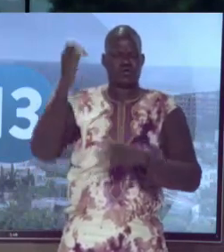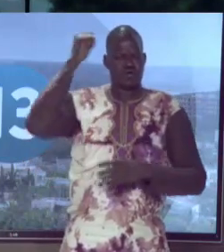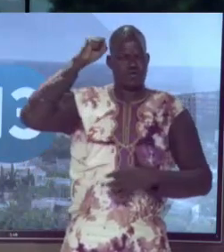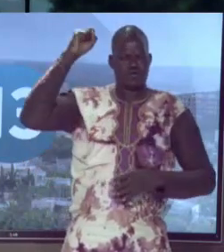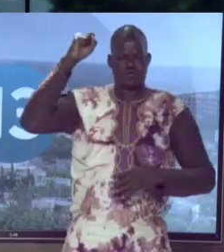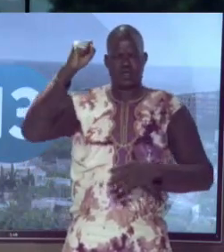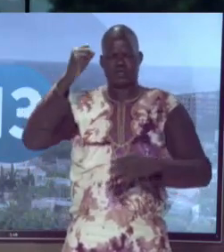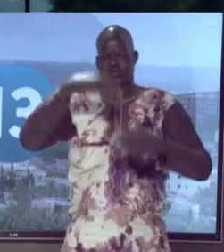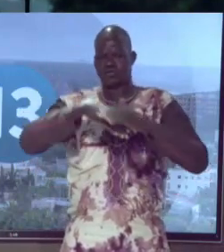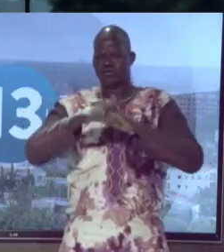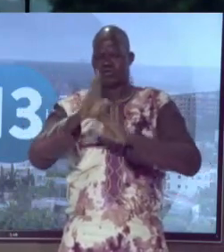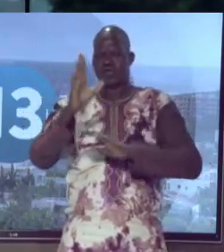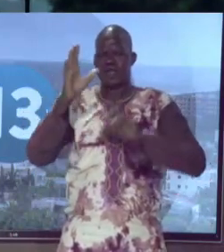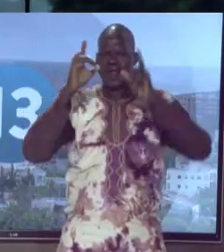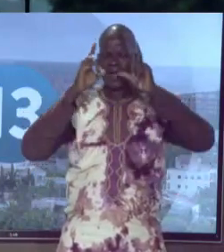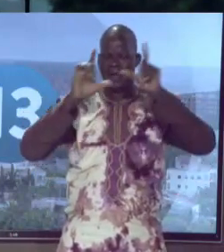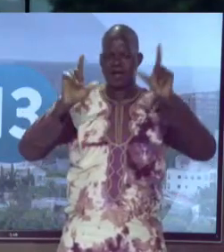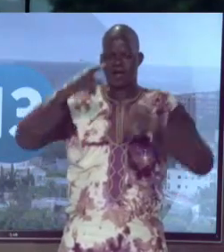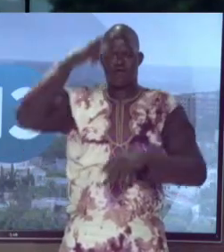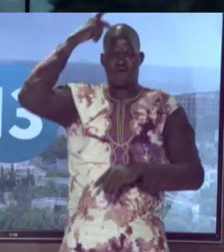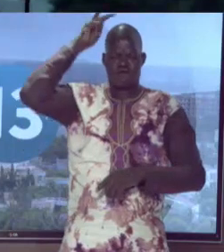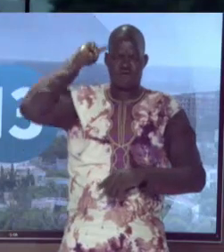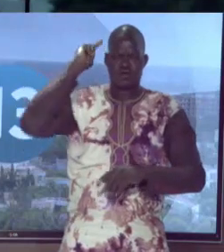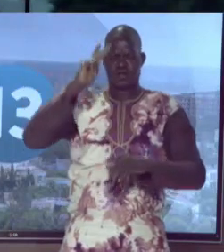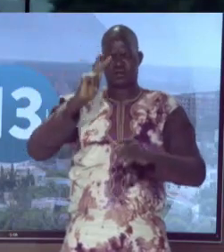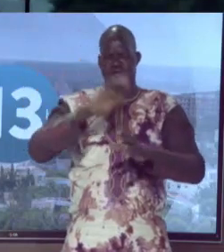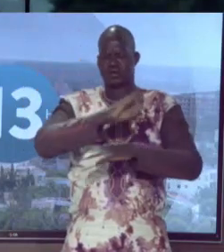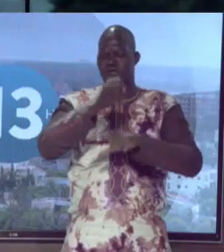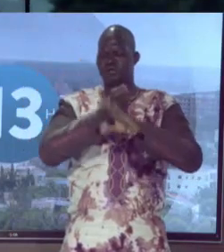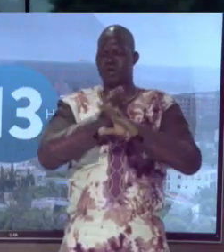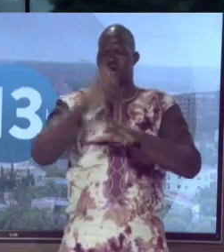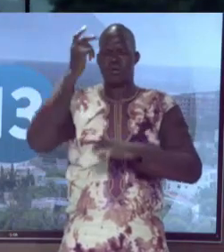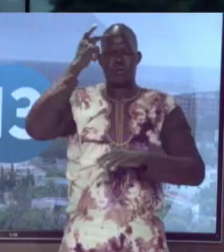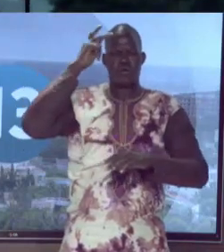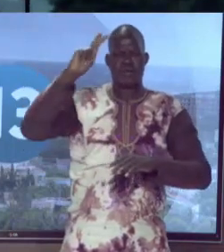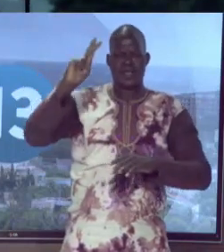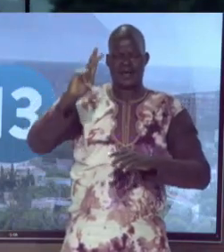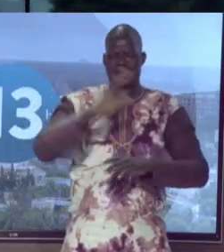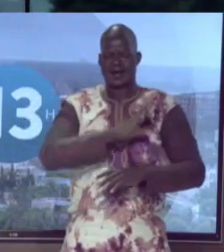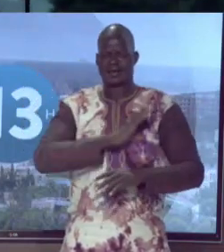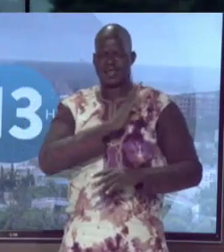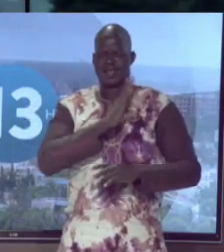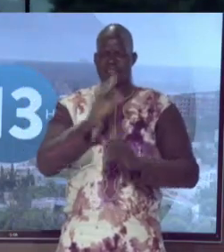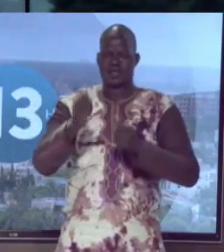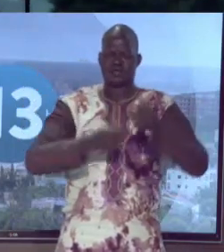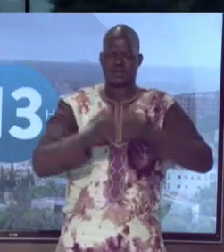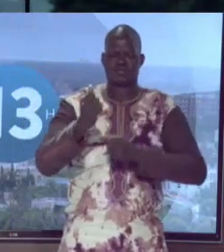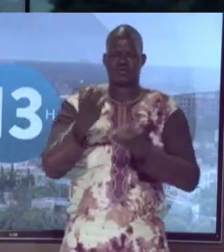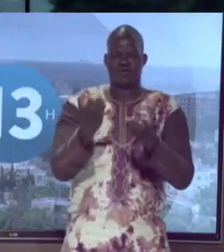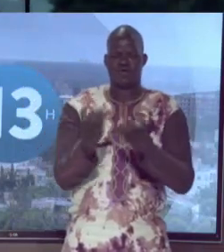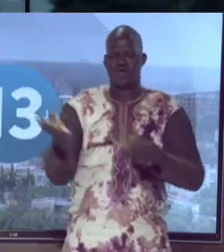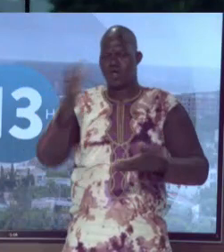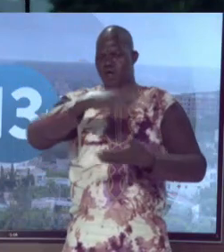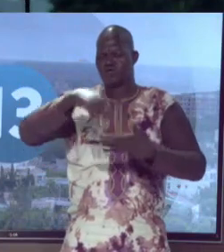Soudou Baoudé en langue Fulfulde. C'est un établissement public à caractère administratif qui vise à fusionner